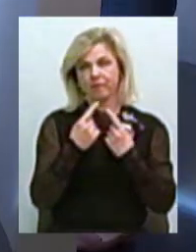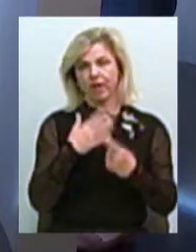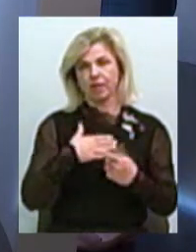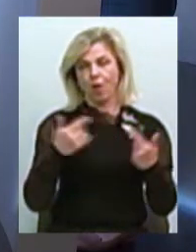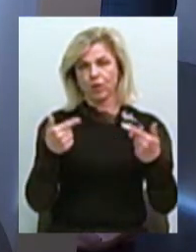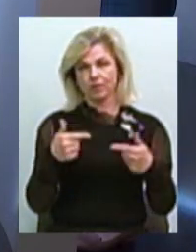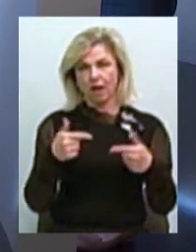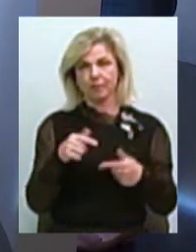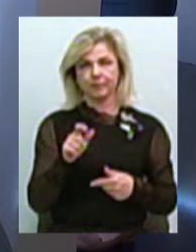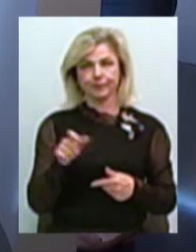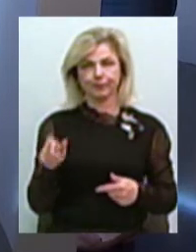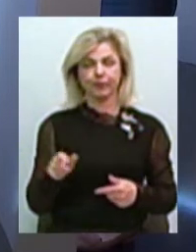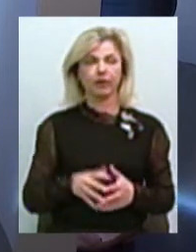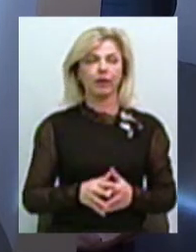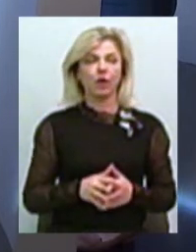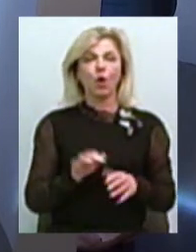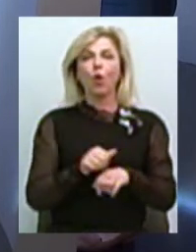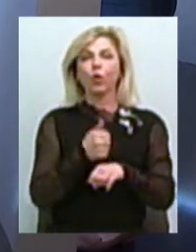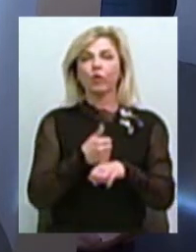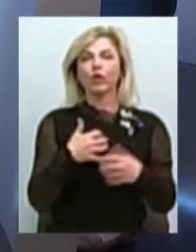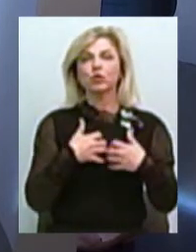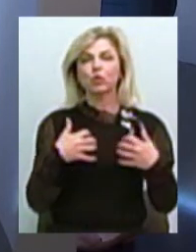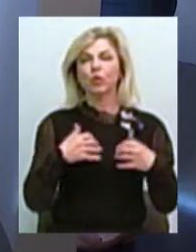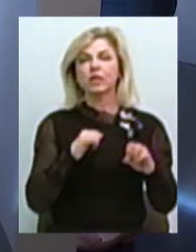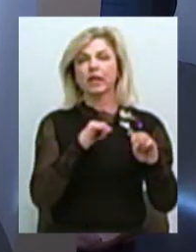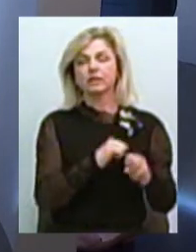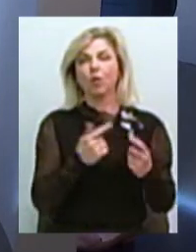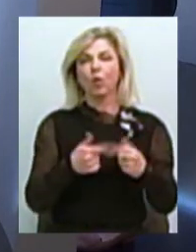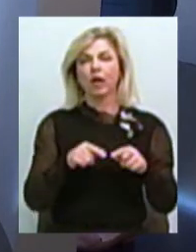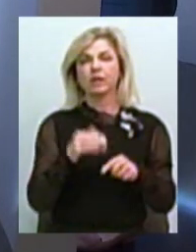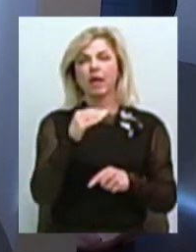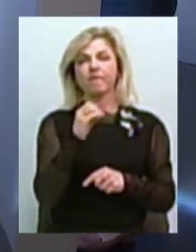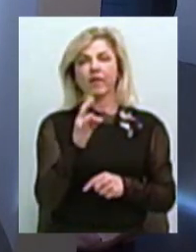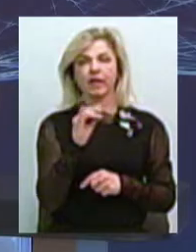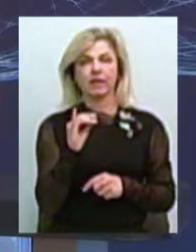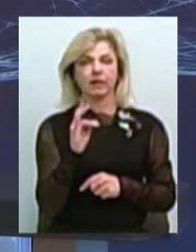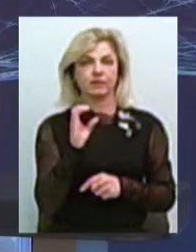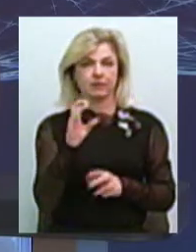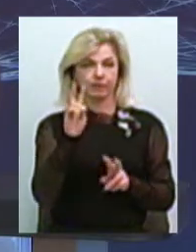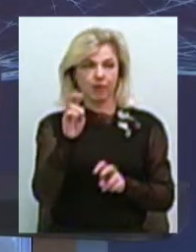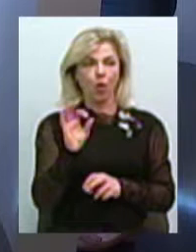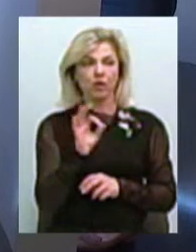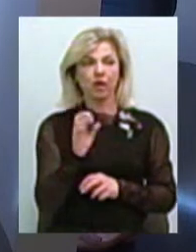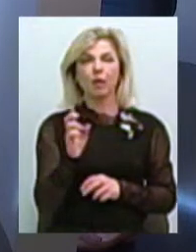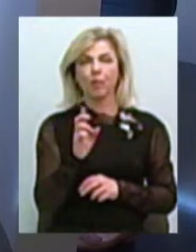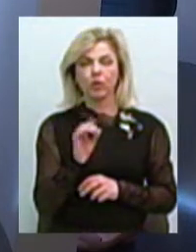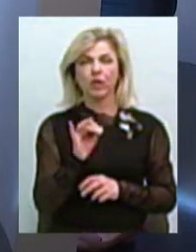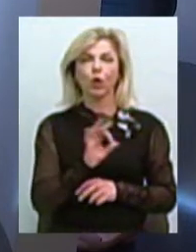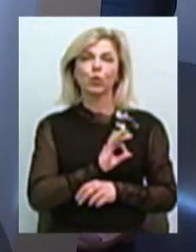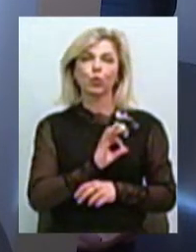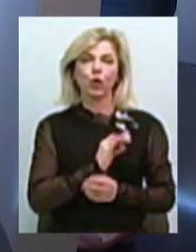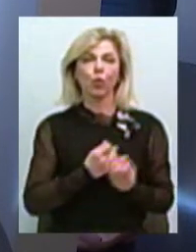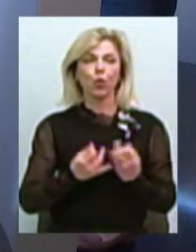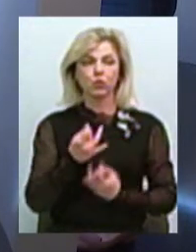студії. Голова зоозахисної організації «Фенікс» Олена Бардан та юрисконсульт